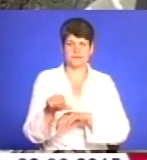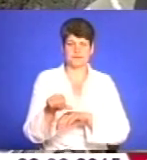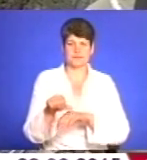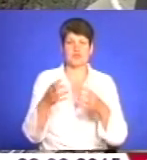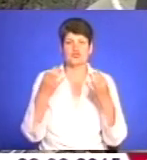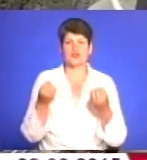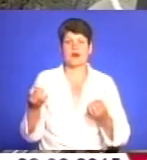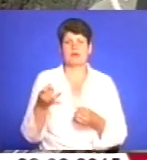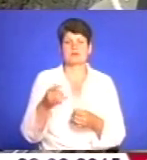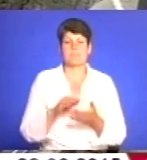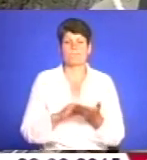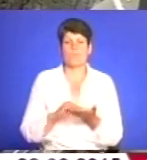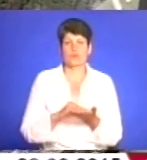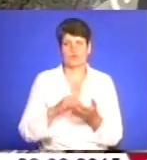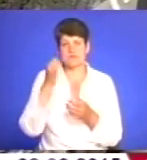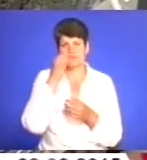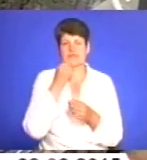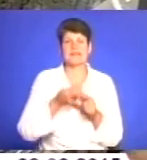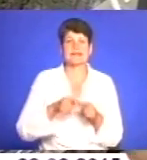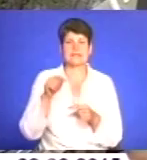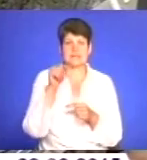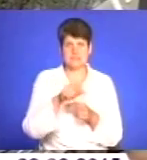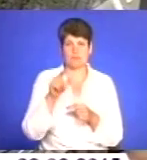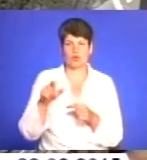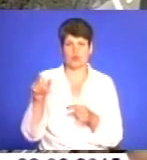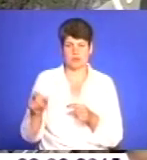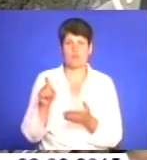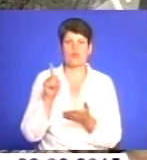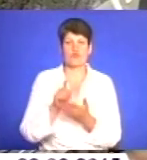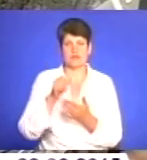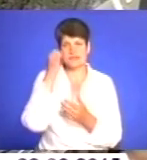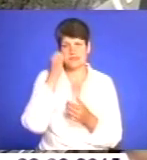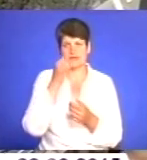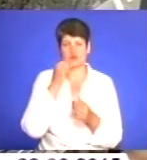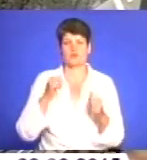ще раз повторюся, завдяки цим людям повинні завдячувати спокою.